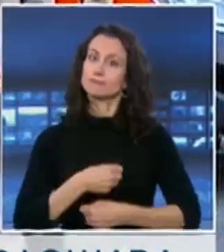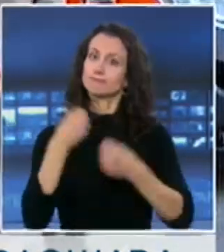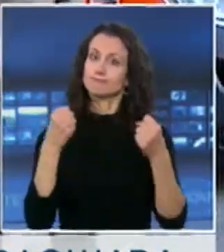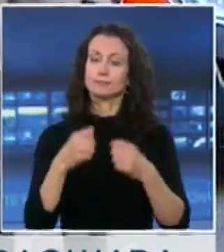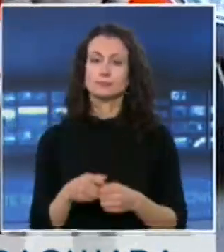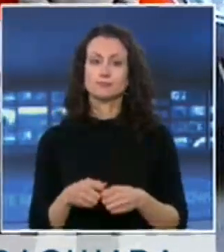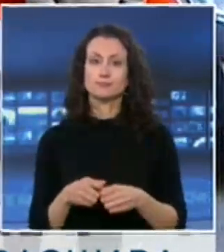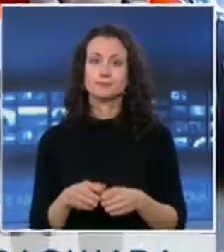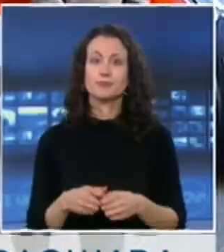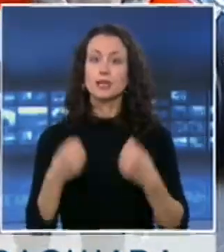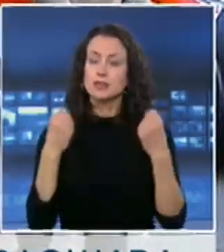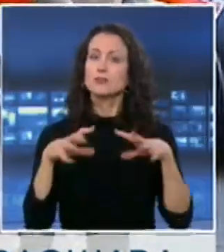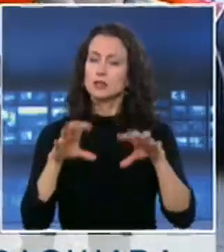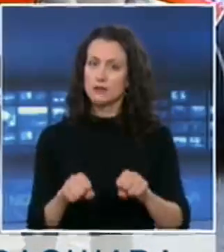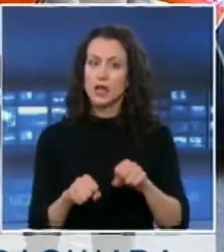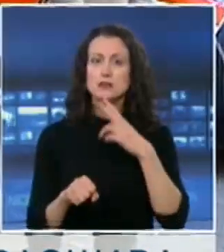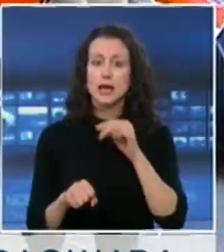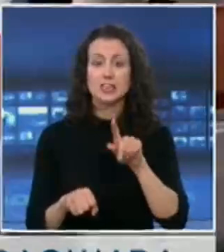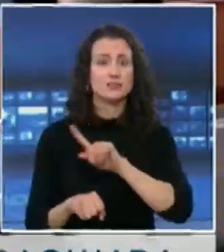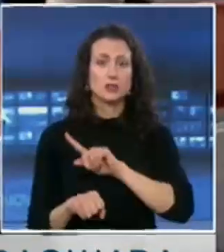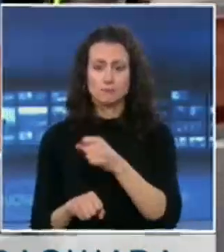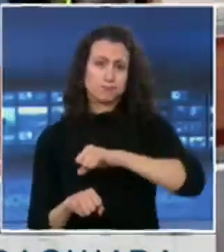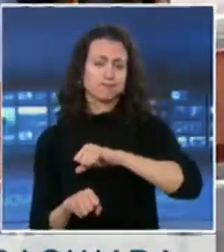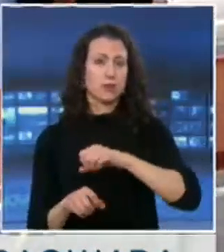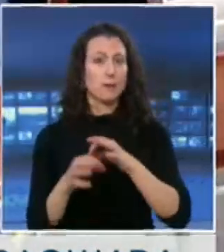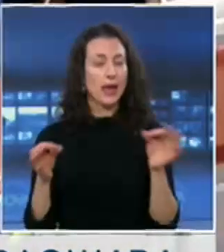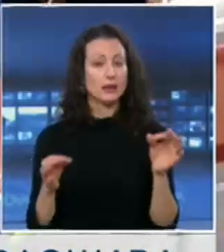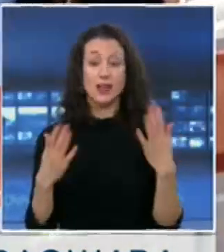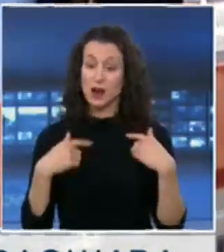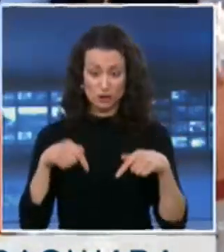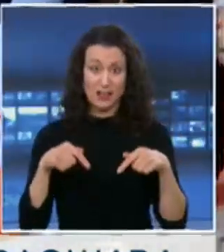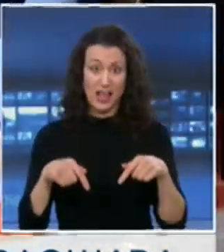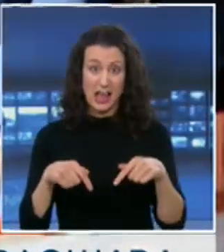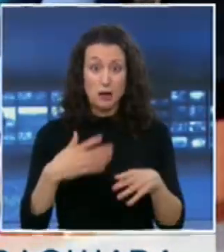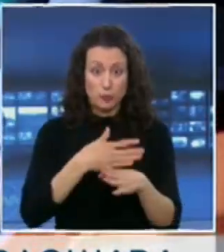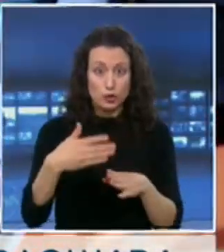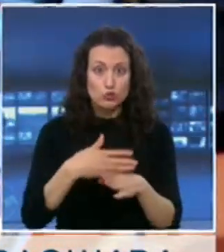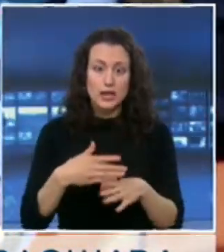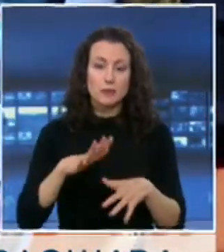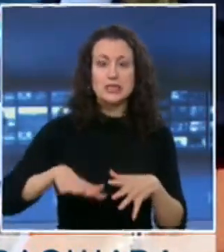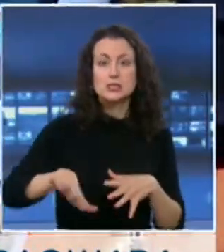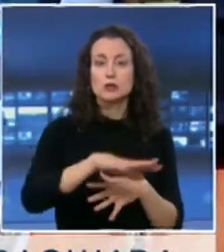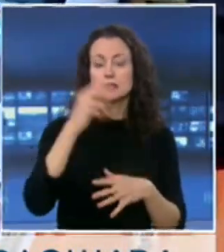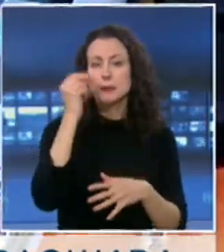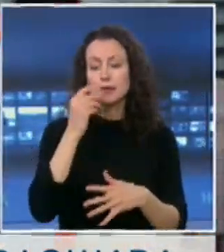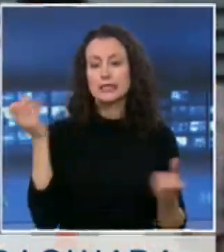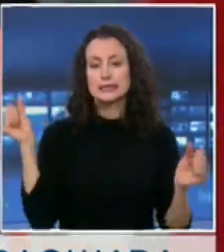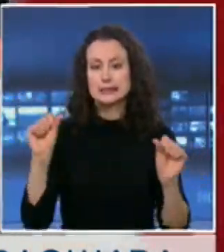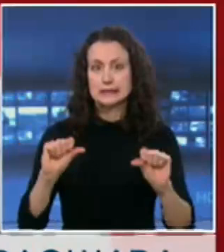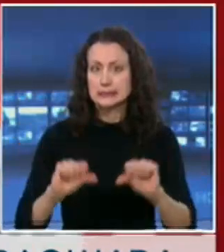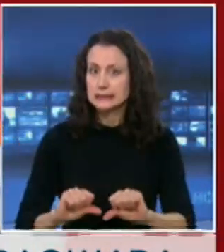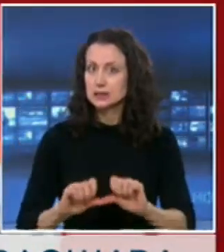Здравните власти твърдят, че мерките не се спазват и ако неглижирането им продължи, ситуацията у нас още повече ще се влуши.